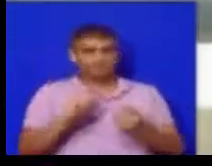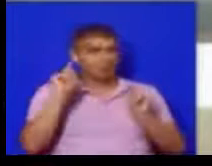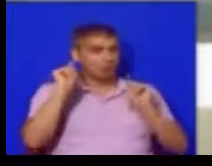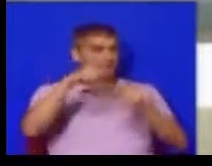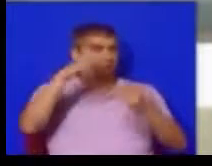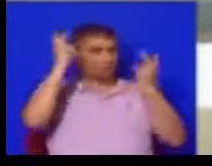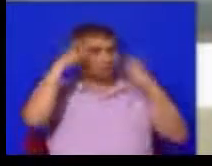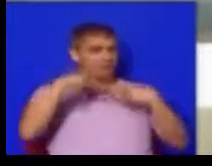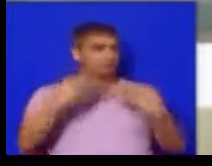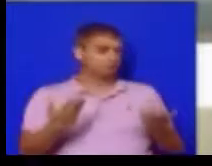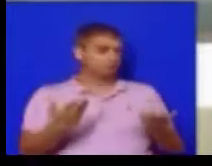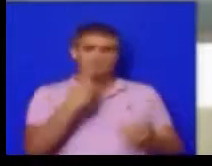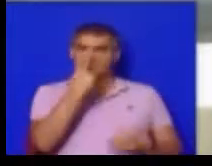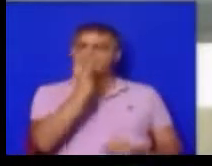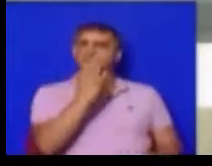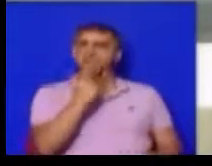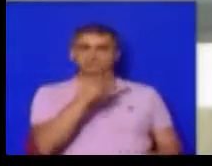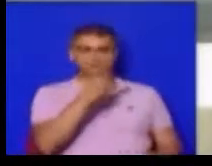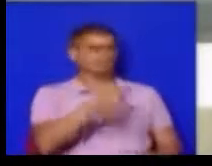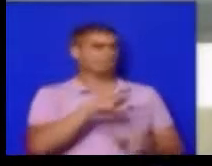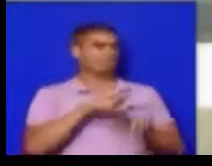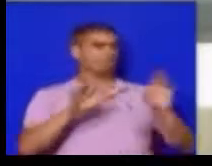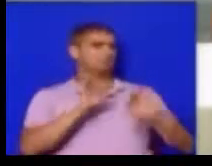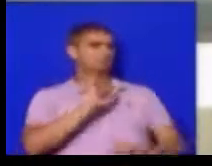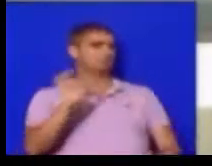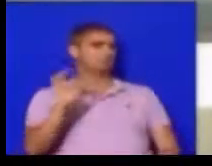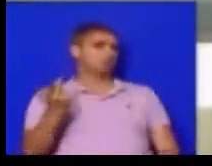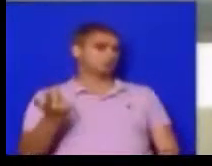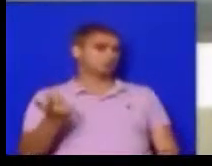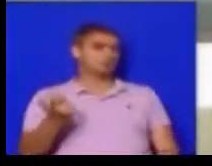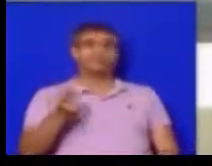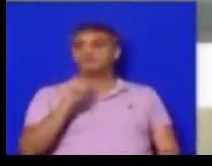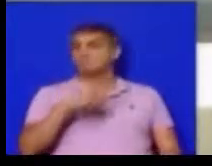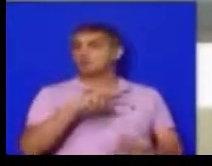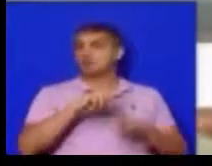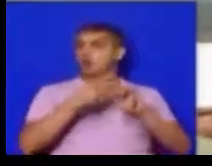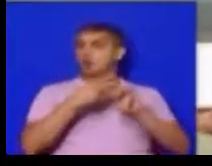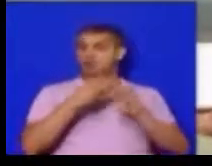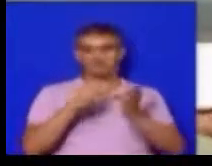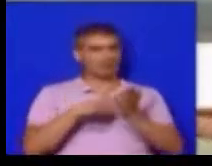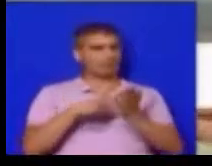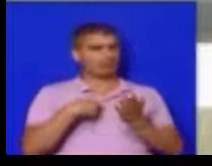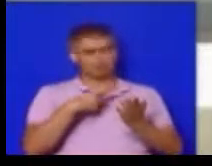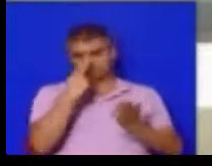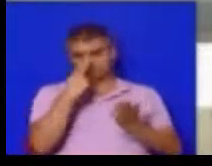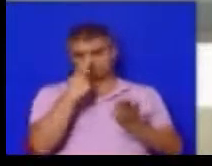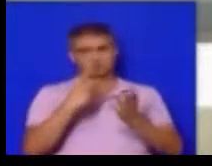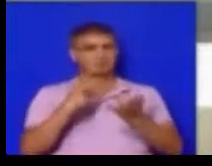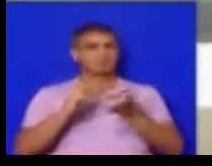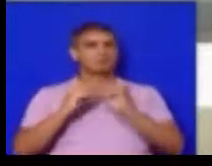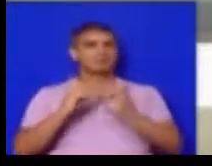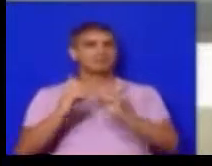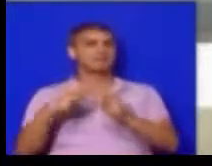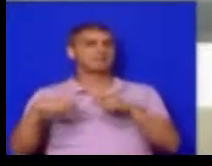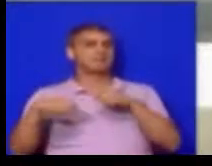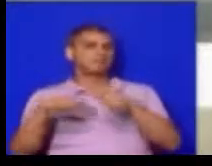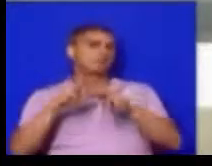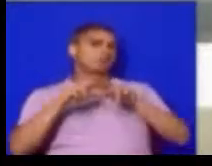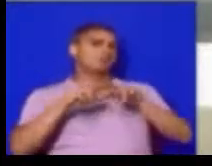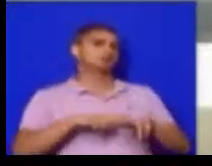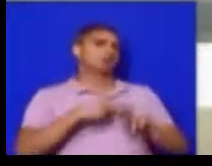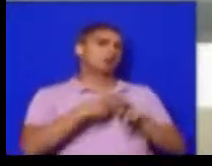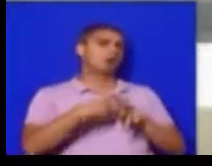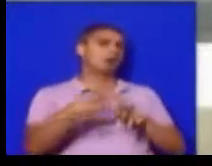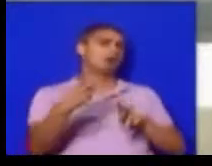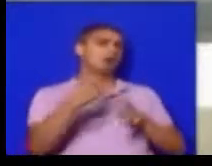להסכם, מבחינת ישראל זה גם מצב מצוין, ומבחינת העולם כולו, כי הוכחנו שניסינו בדרכים דיפלומטיות, נשארה רק האופציה הצבאית כרגע,